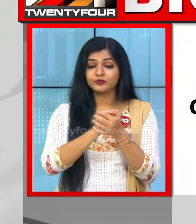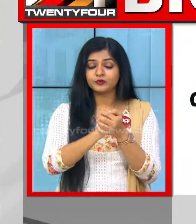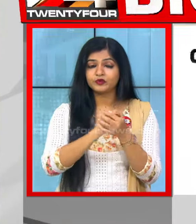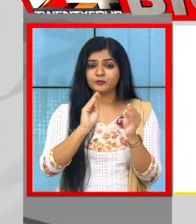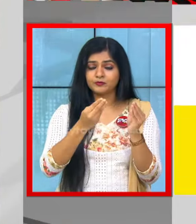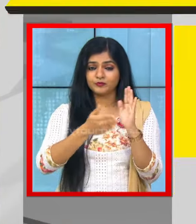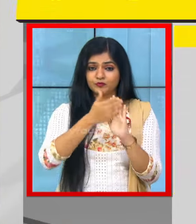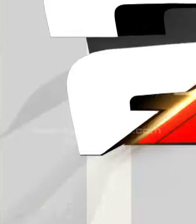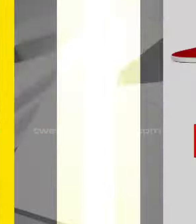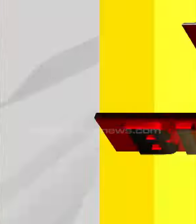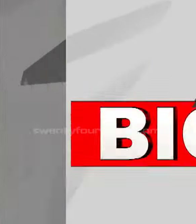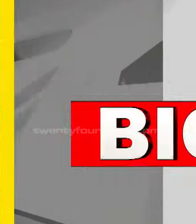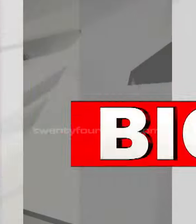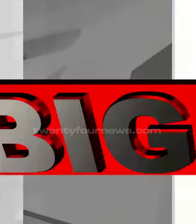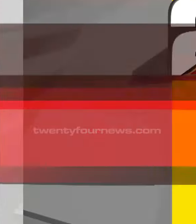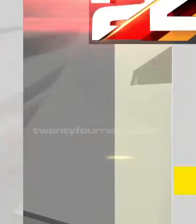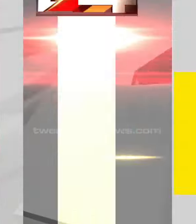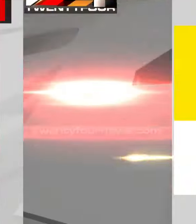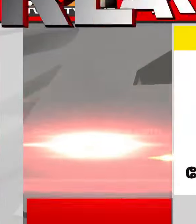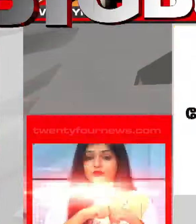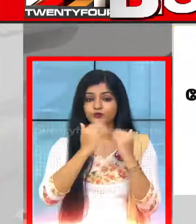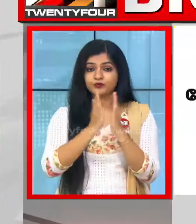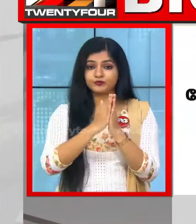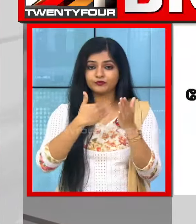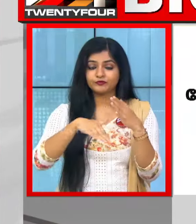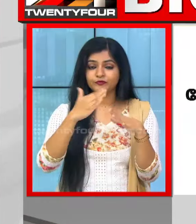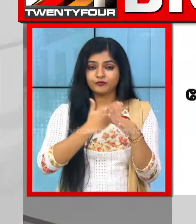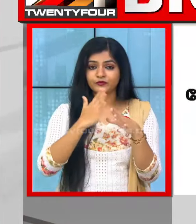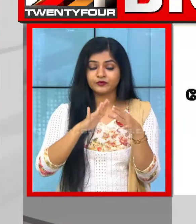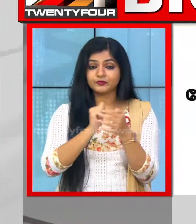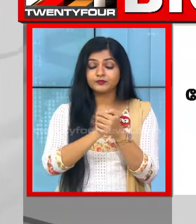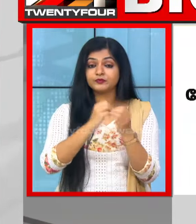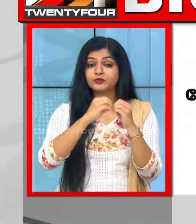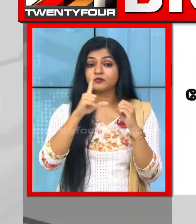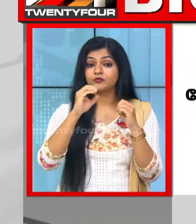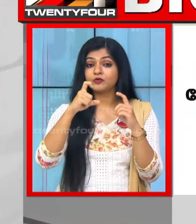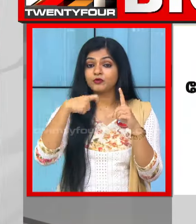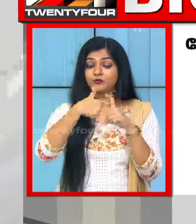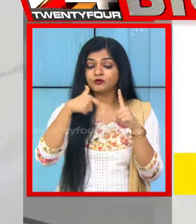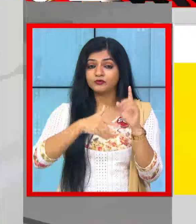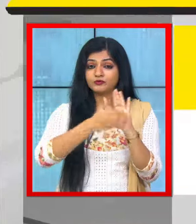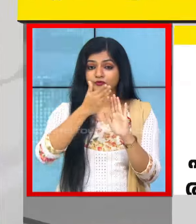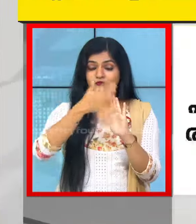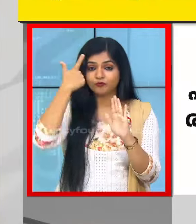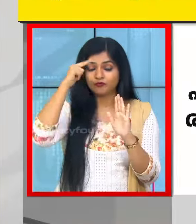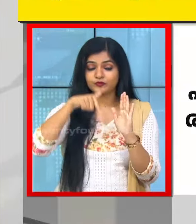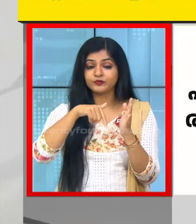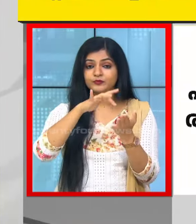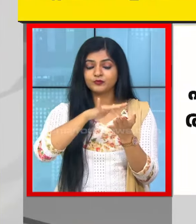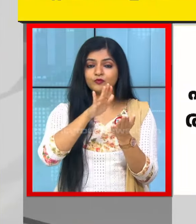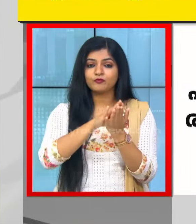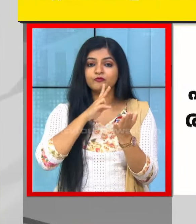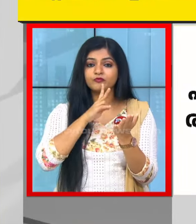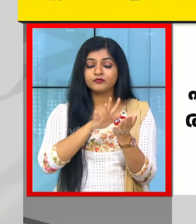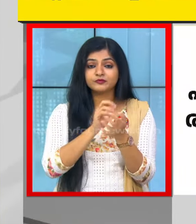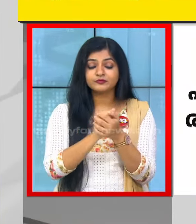ചെയ്തുകൊണ്ടുള്ള നാല് ആശുപത്രികളാണ് വരുന്നത് എന്തായാലും അവിടെ ബ്ലോക്ക് പണിയുന്നതിനാണ് ഒരു പ്രോമിനൻസ് ആയിട്ട് പറഞ്ഞിരിക്കുന്നത്